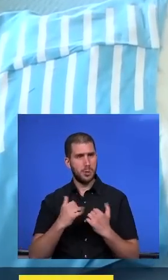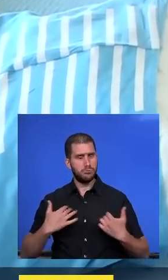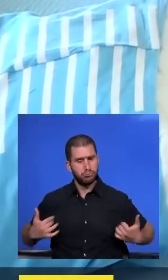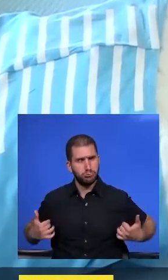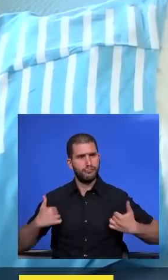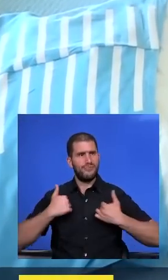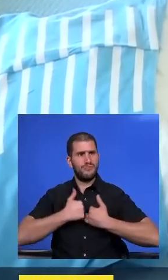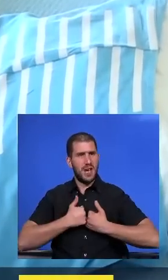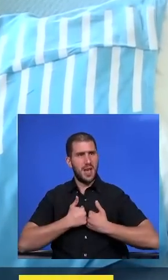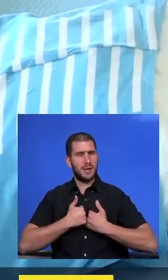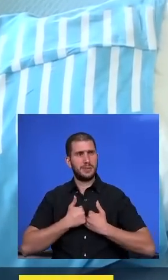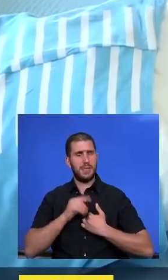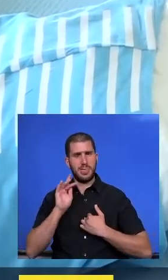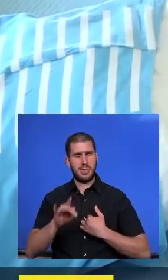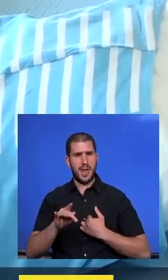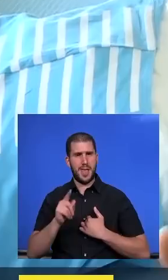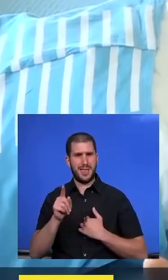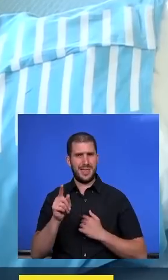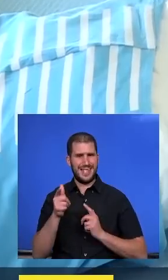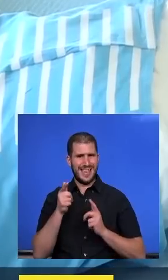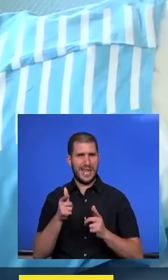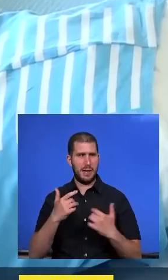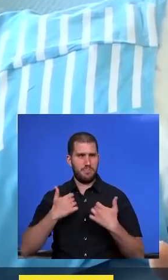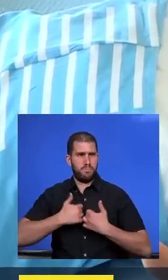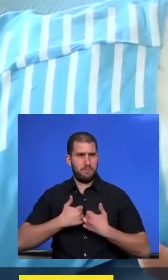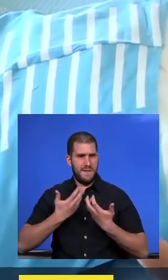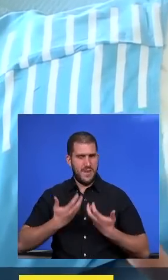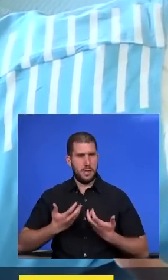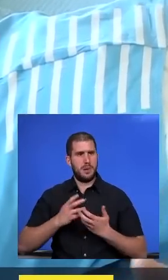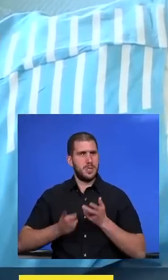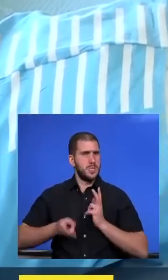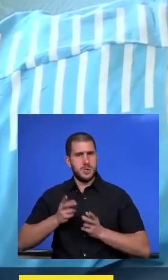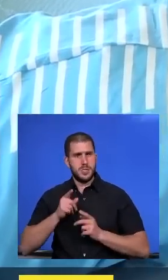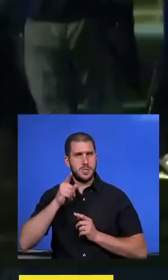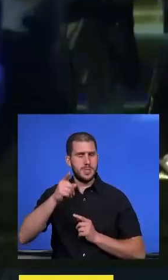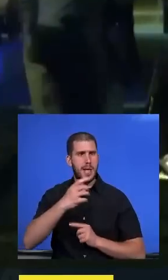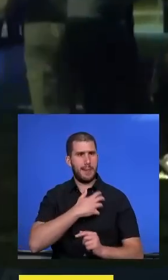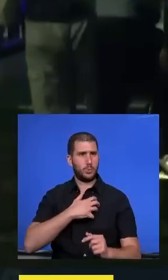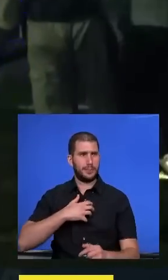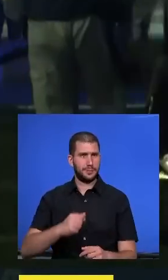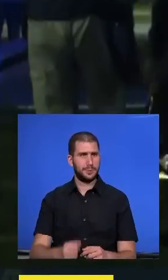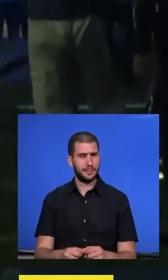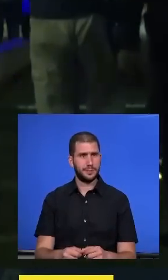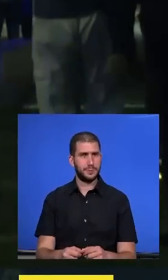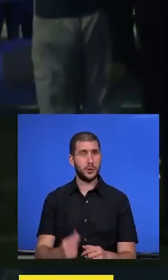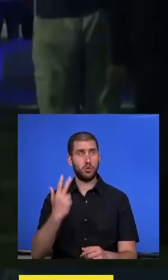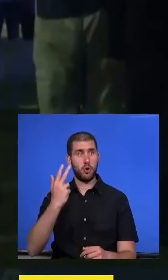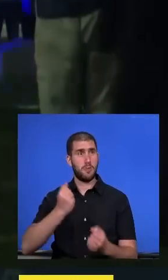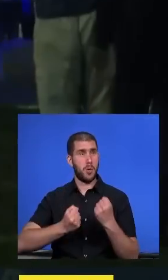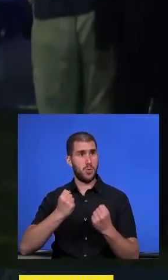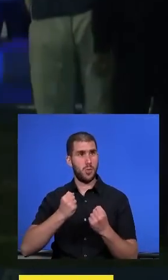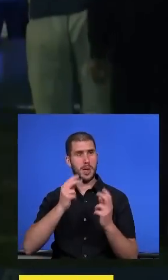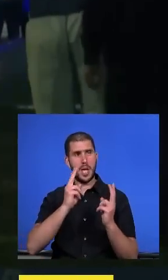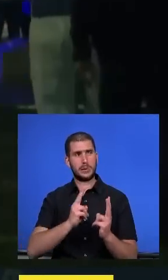לובש וסט קרמי חסין ירי, ומתחיל לנוע לכיוון הפצועים. שלוש מכוניות עצרו